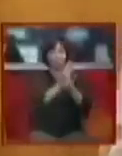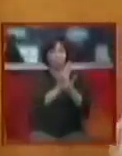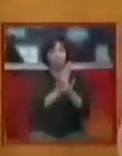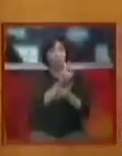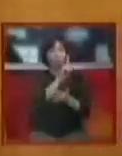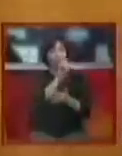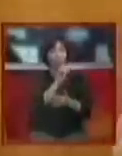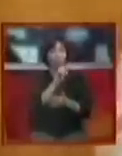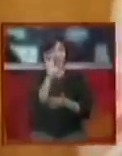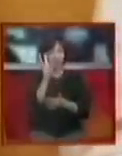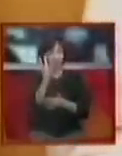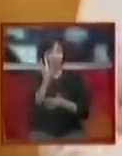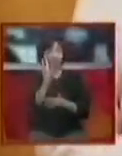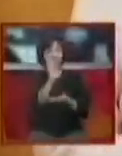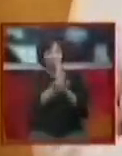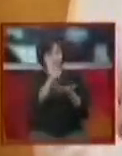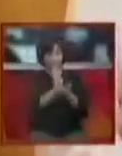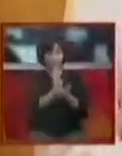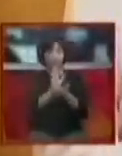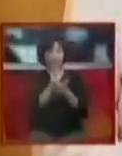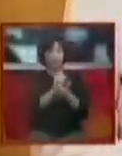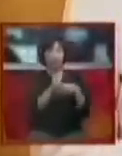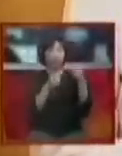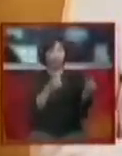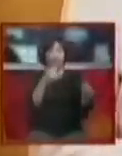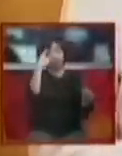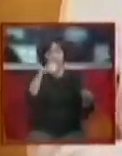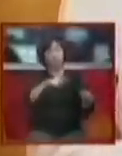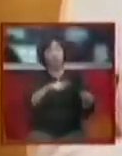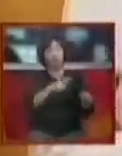billion pesos upang mamuhunan at palaguin ito.